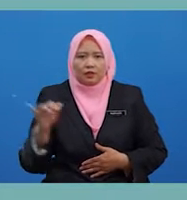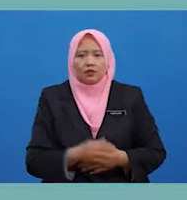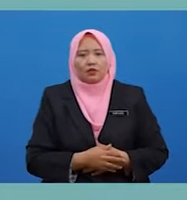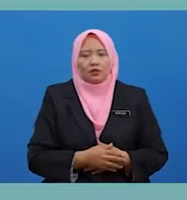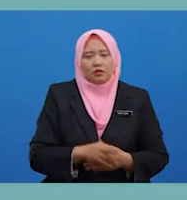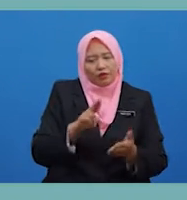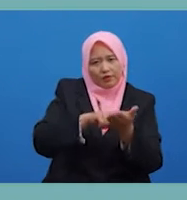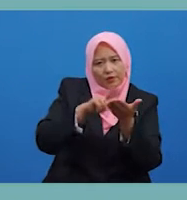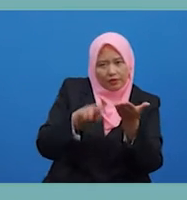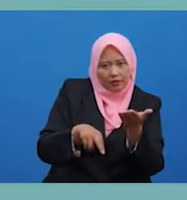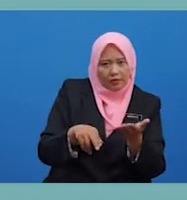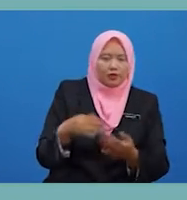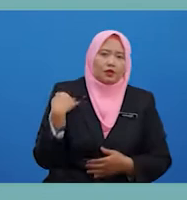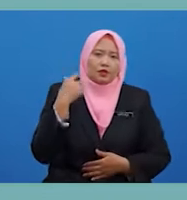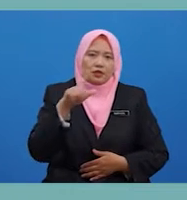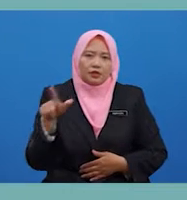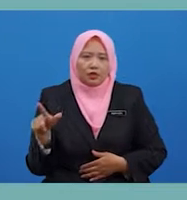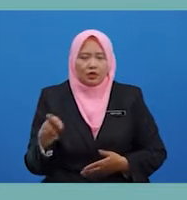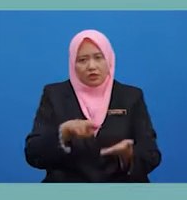ialah keracunan makanan.